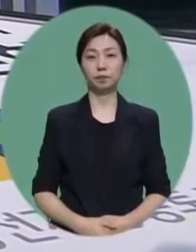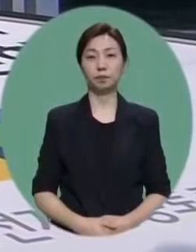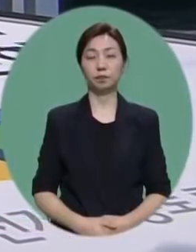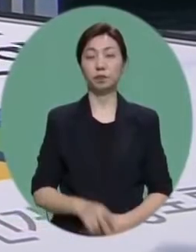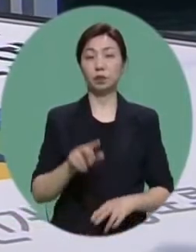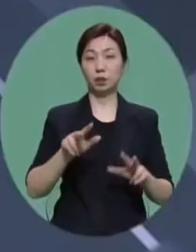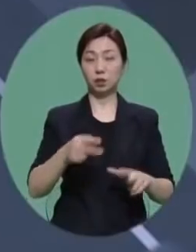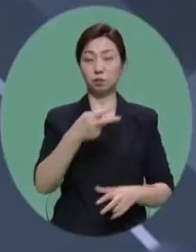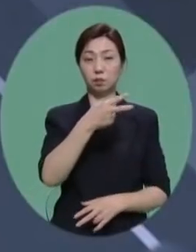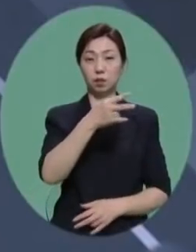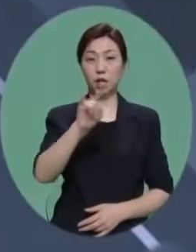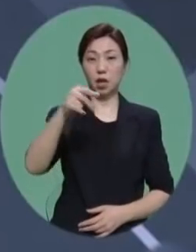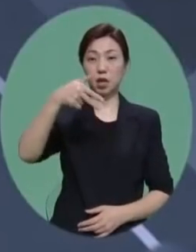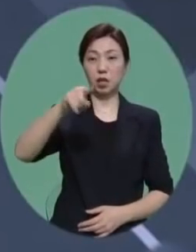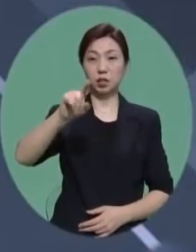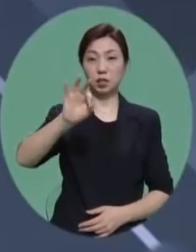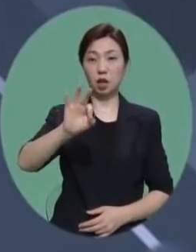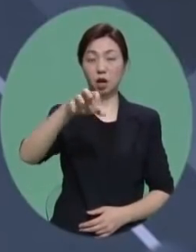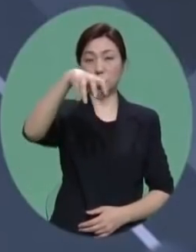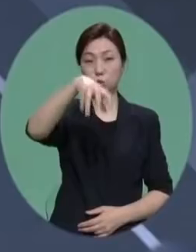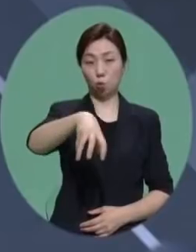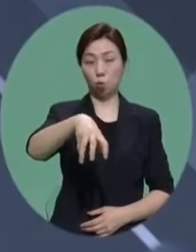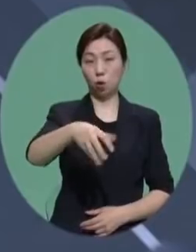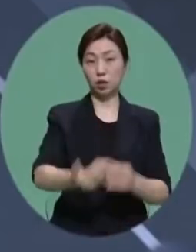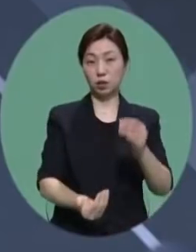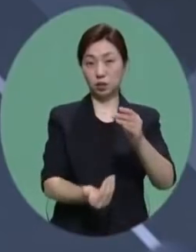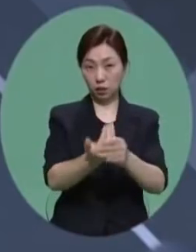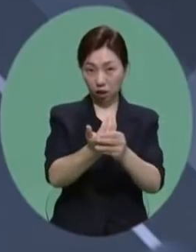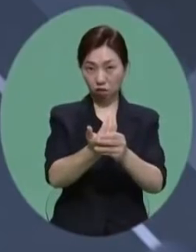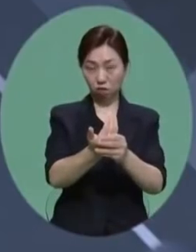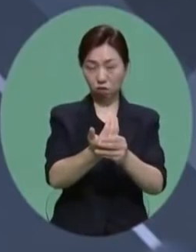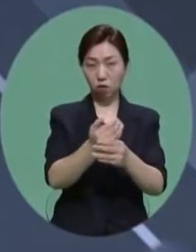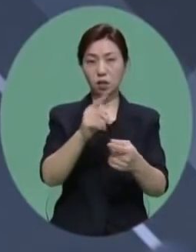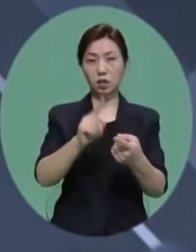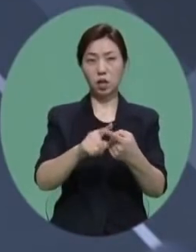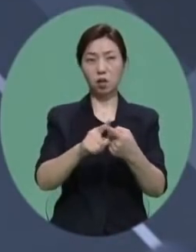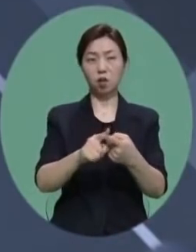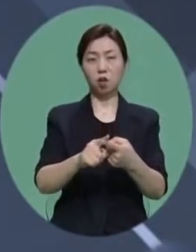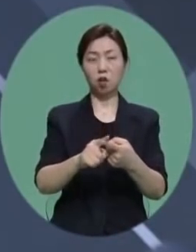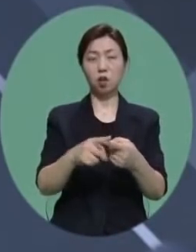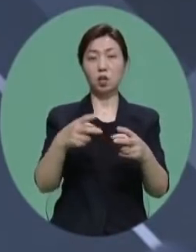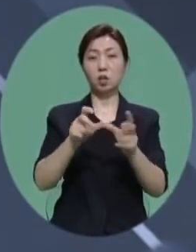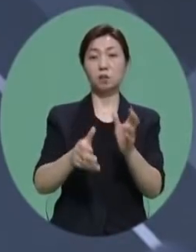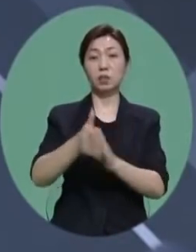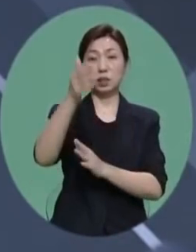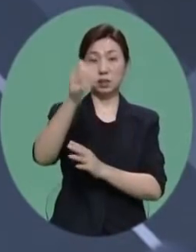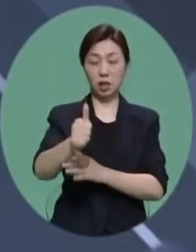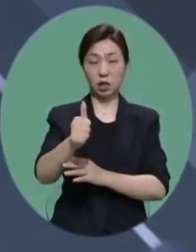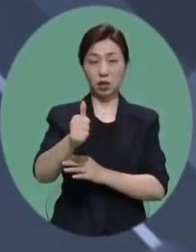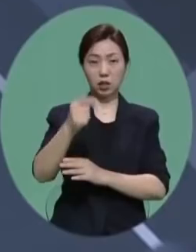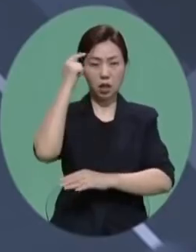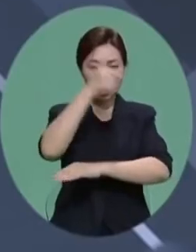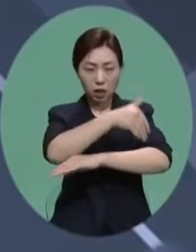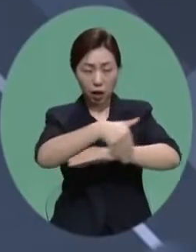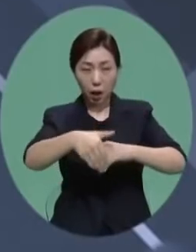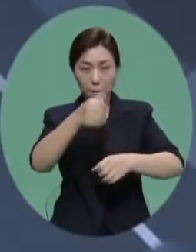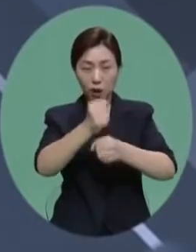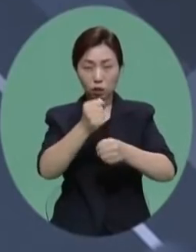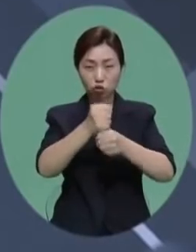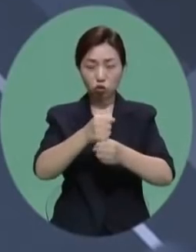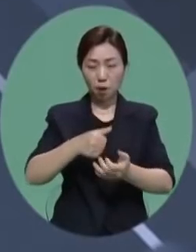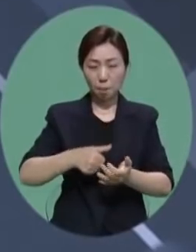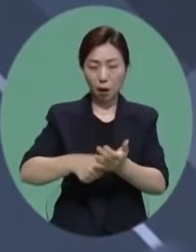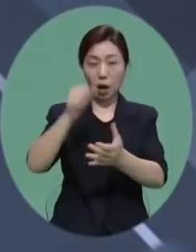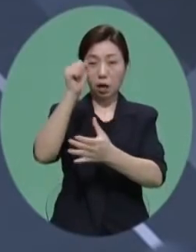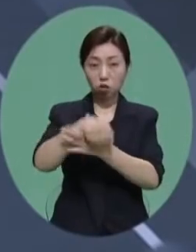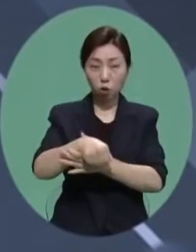대장동 사건을 시장으로서 설계하고 우리 이 후보께서 다 승인을 했음에도 검찰은 지금 이